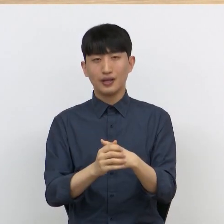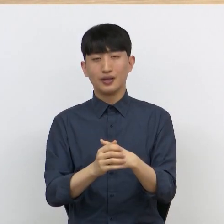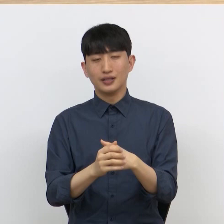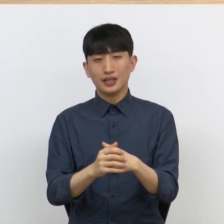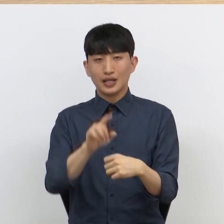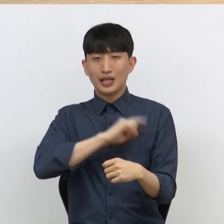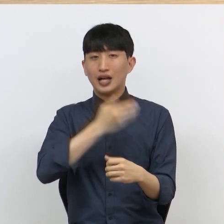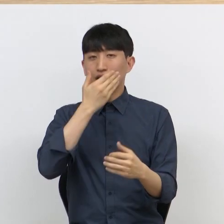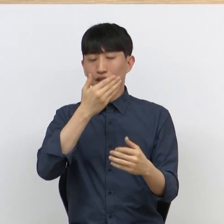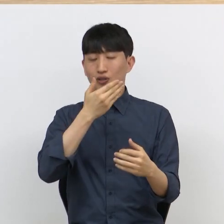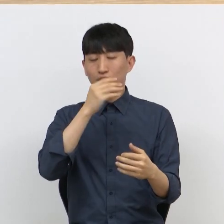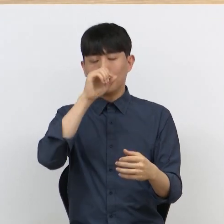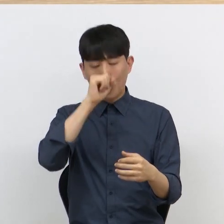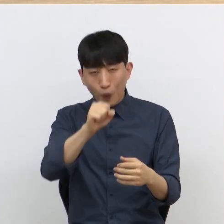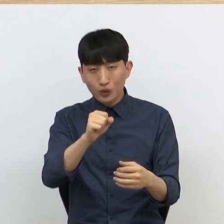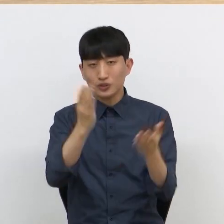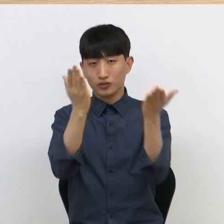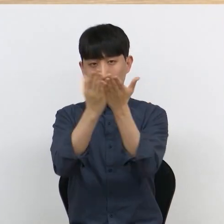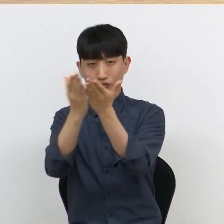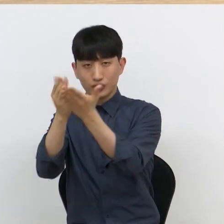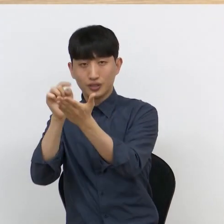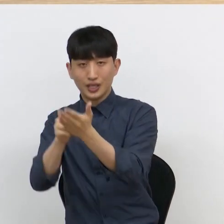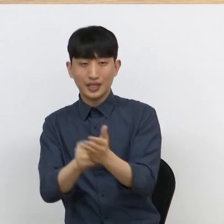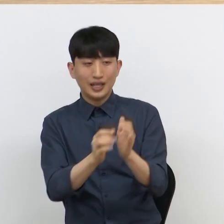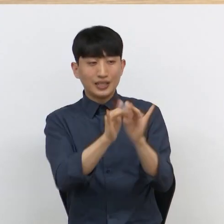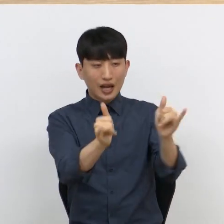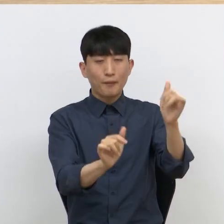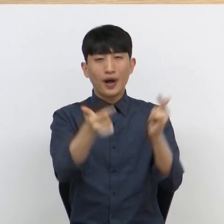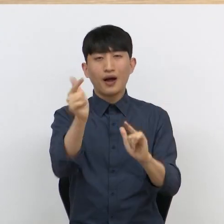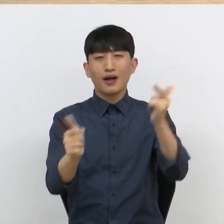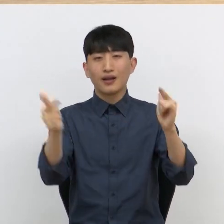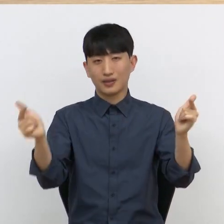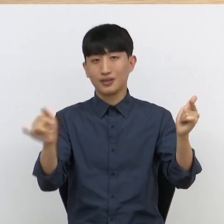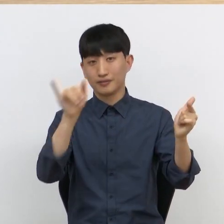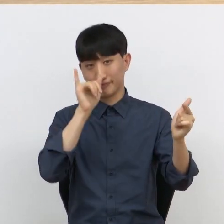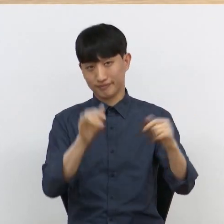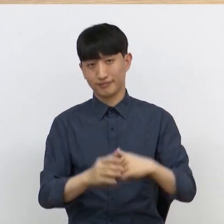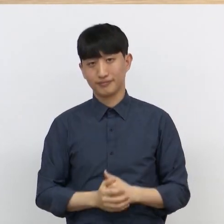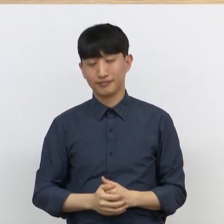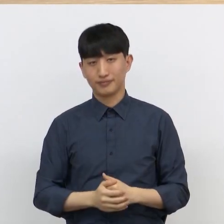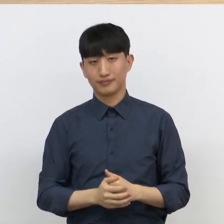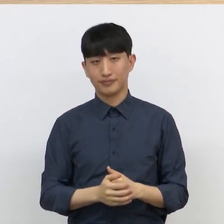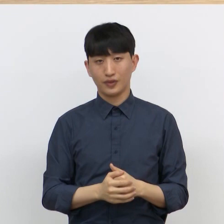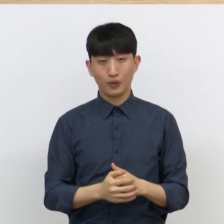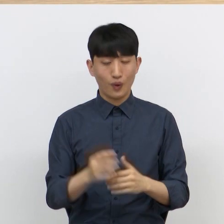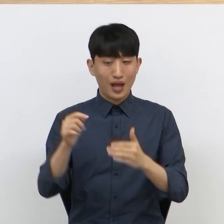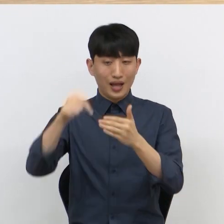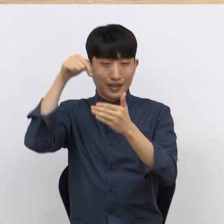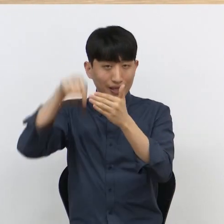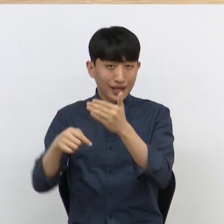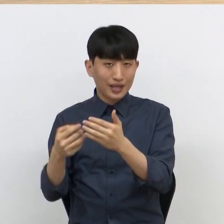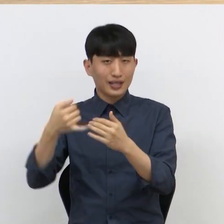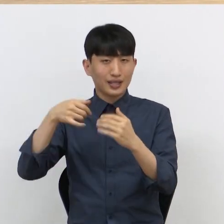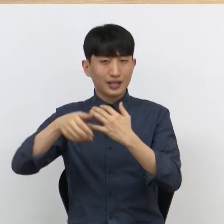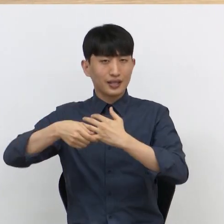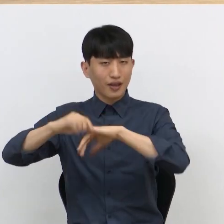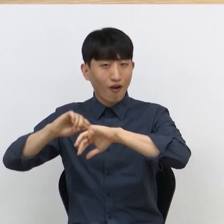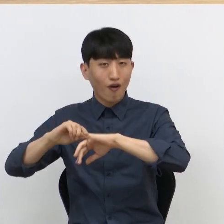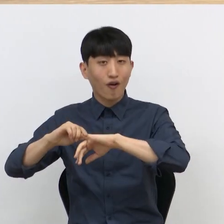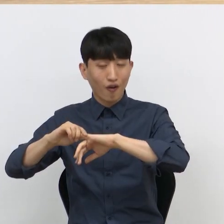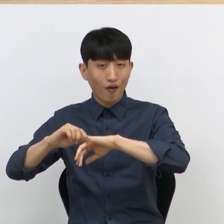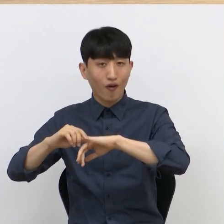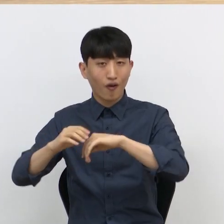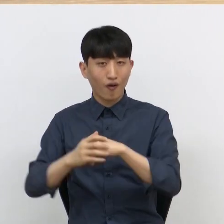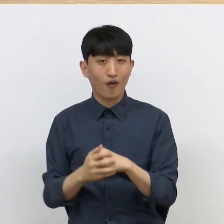속도는 사용자마다, 그 다음에 시스템의 특성에 따라 다를 수가 있고요. 그 다음에 내이기형이나 그 다음에 그